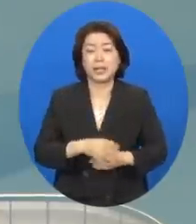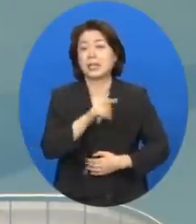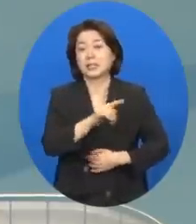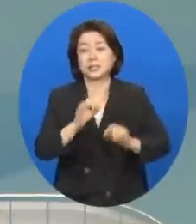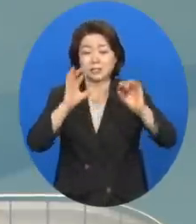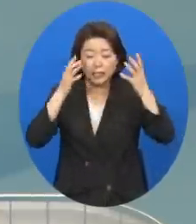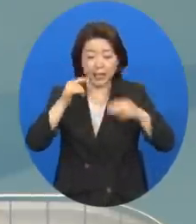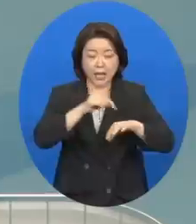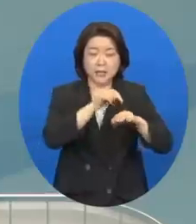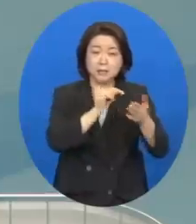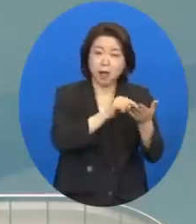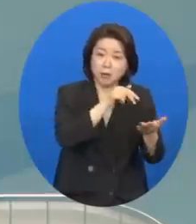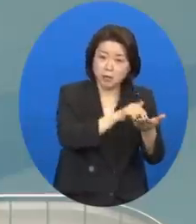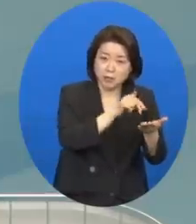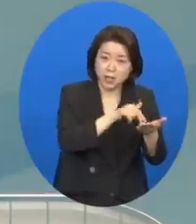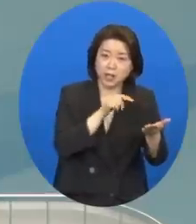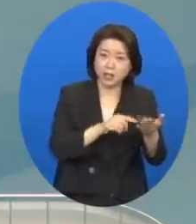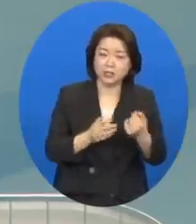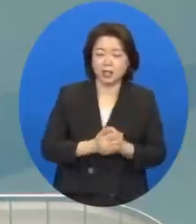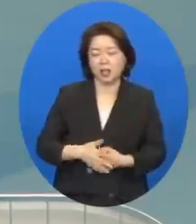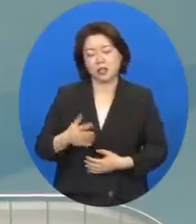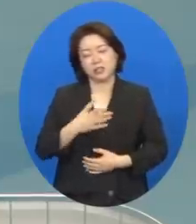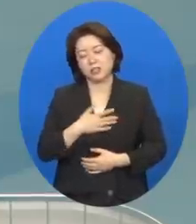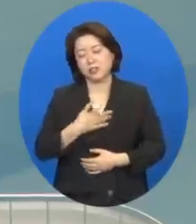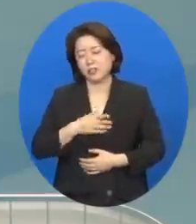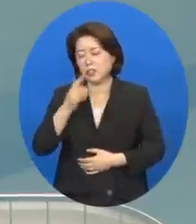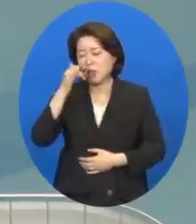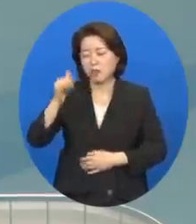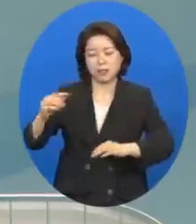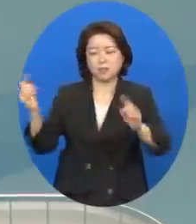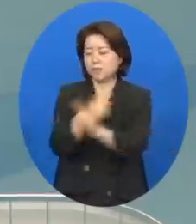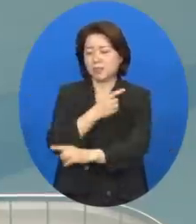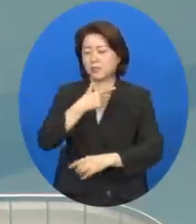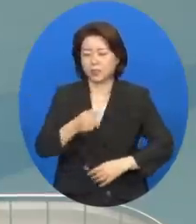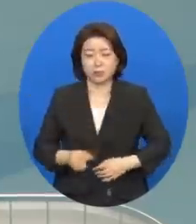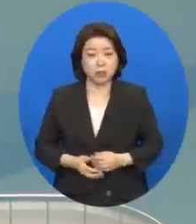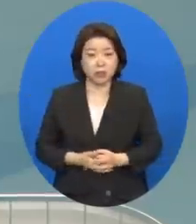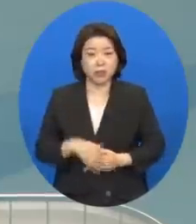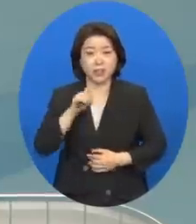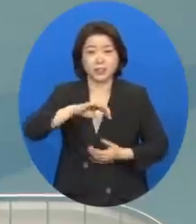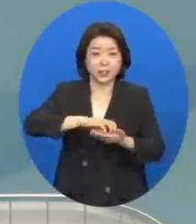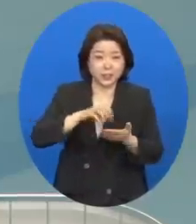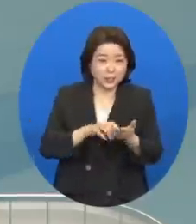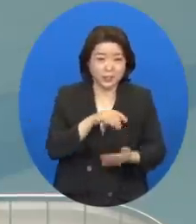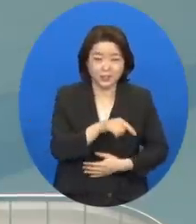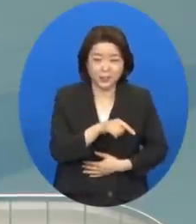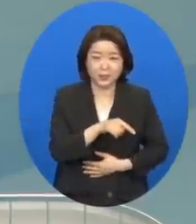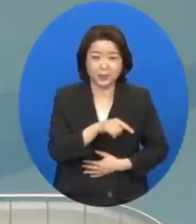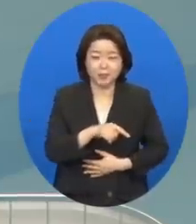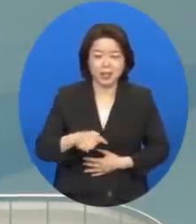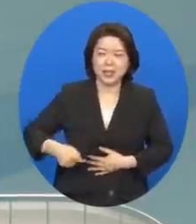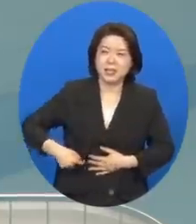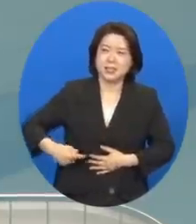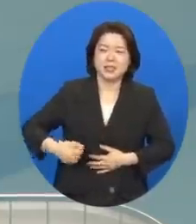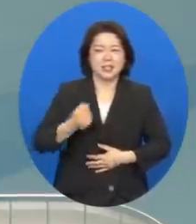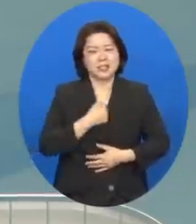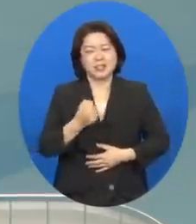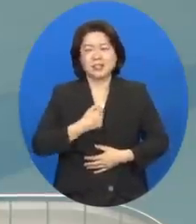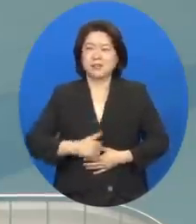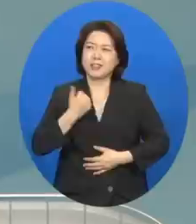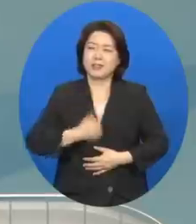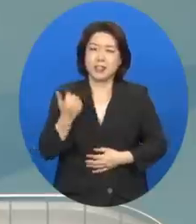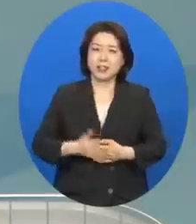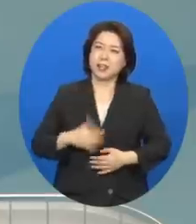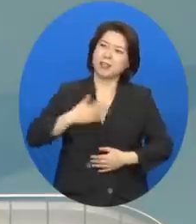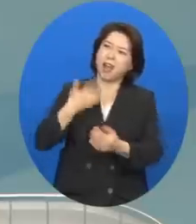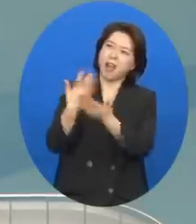아이의 심정에서는 나 엄마 아빠 바꿔야 되겠어 이럴 정도로 속이 터져요. 엄마 아빠는